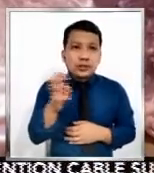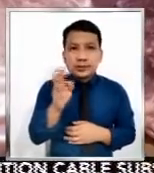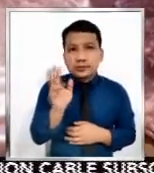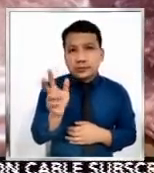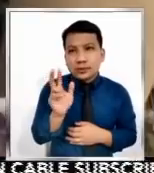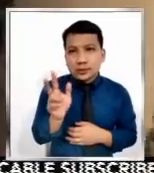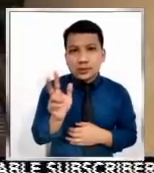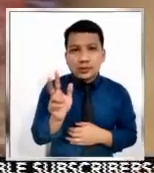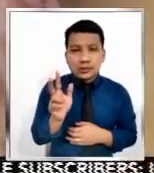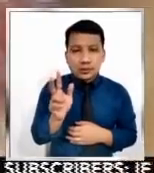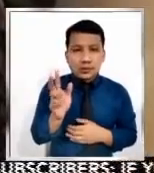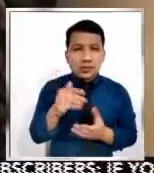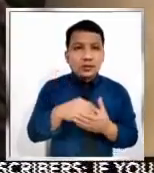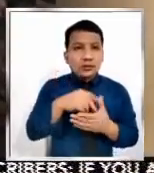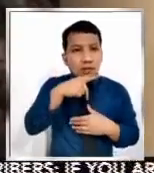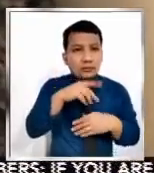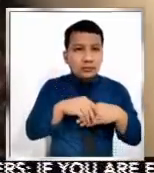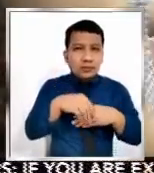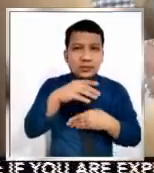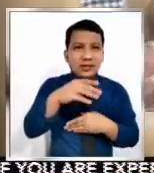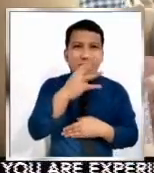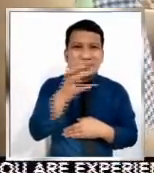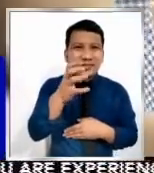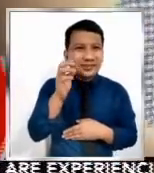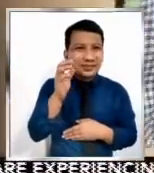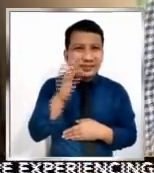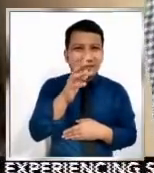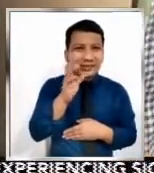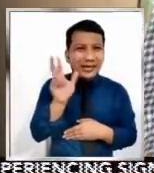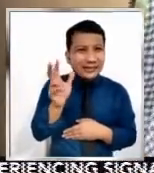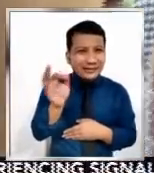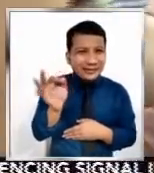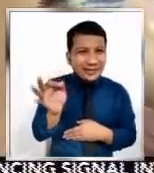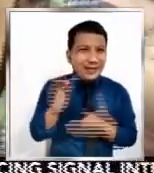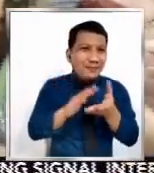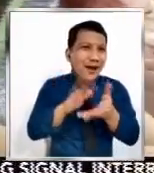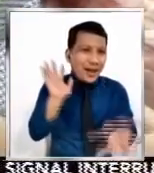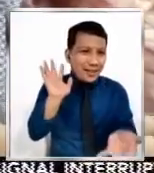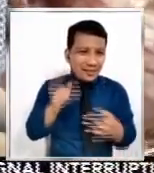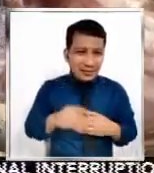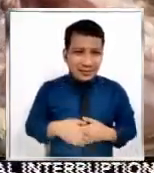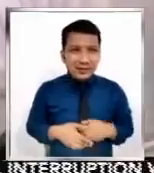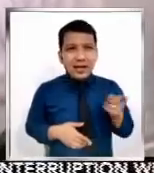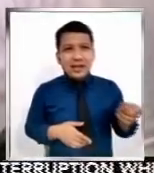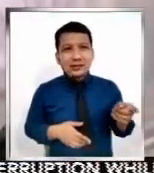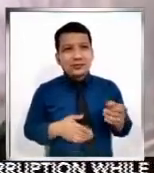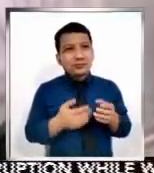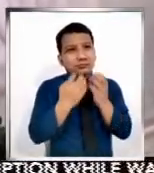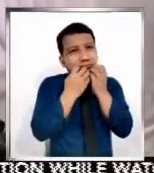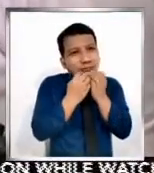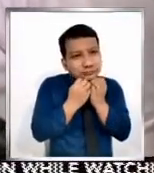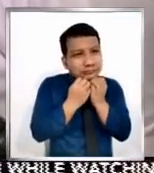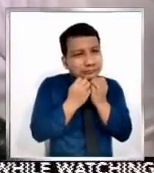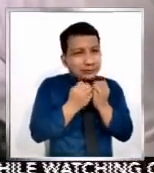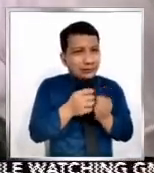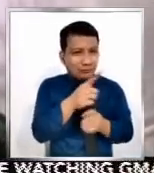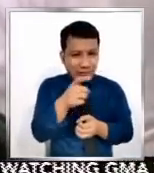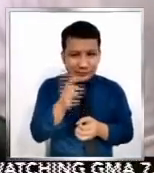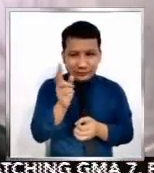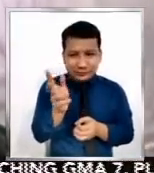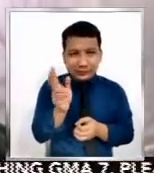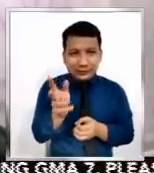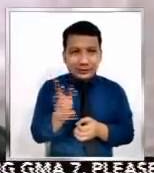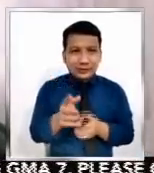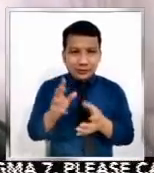kasim at pige. Tipid lang kami kasi ito lang makakain ng bilin, 130 lang. Dinadamihan lang namin ng gulay.